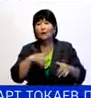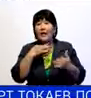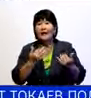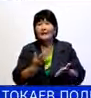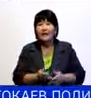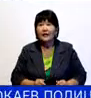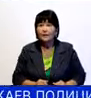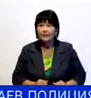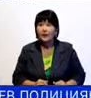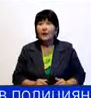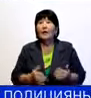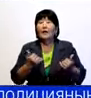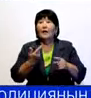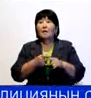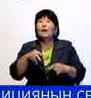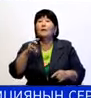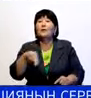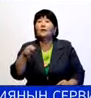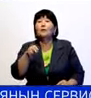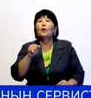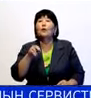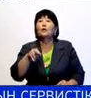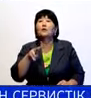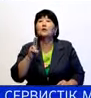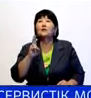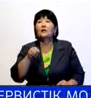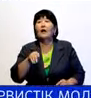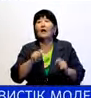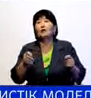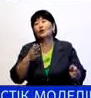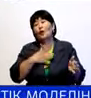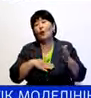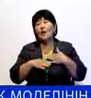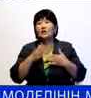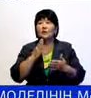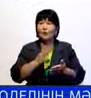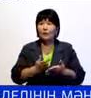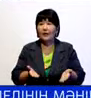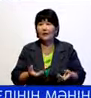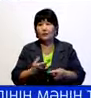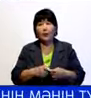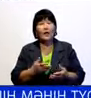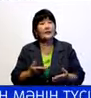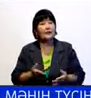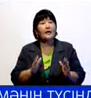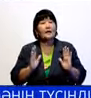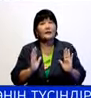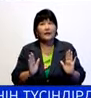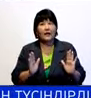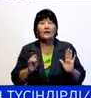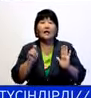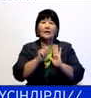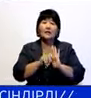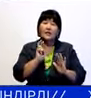qarastırılgan. Al el bir bet punktımızın açılıp atqanına köptegi quanıştımız olup atırmız. Ya buğan endi tek qana tekserilugi